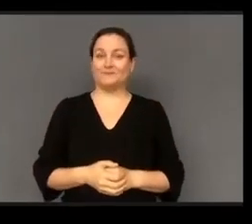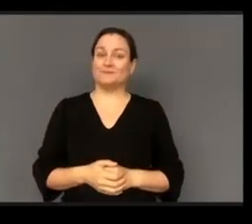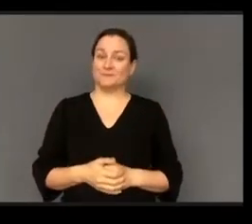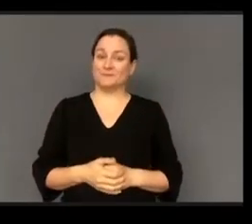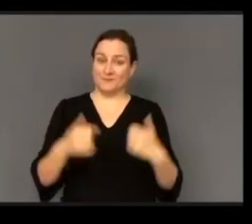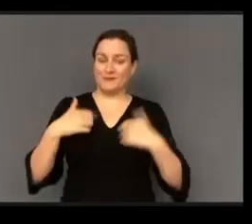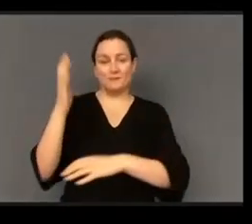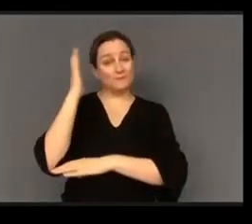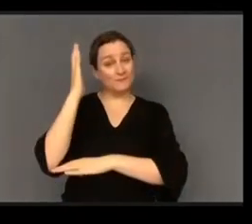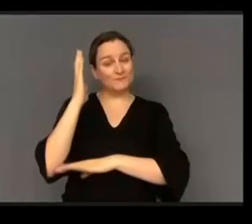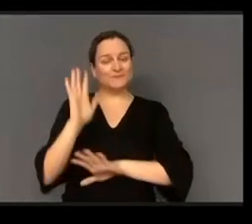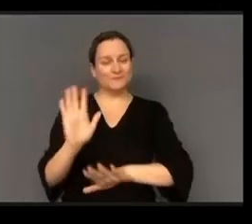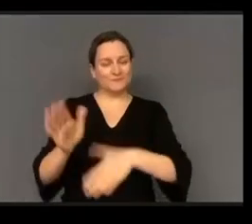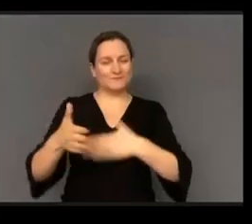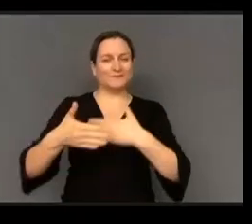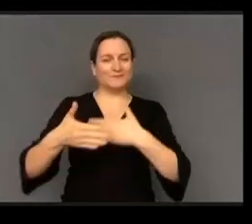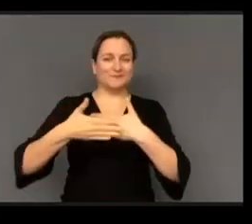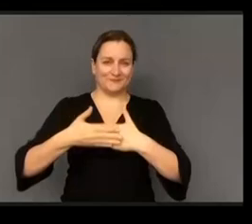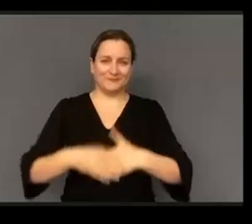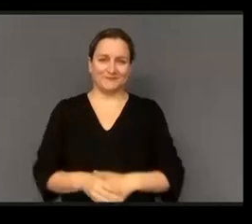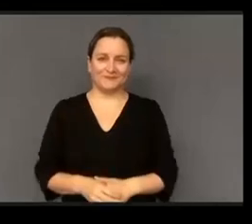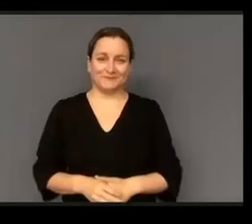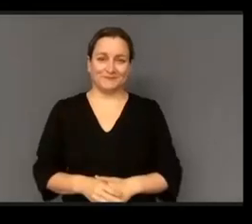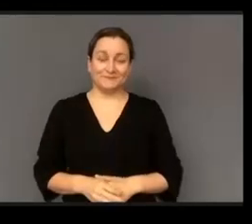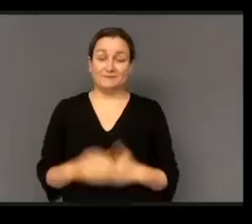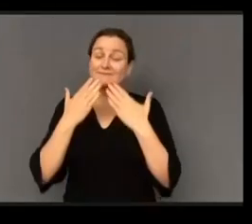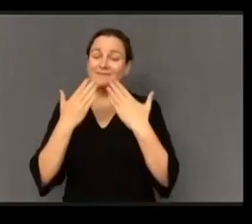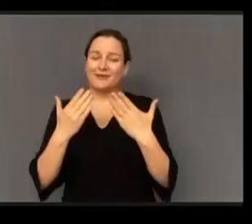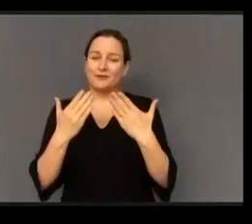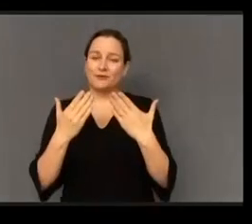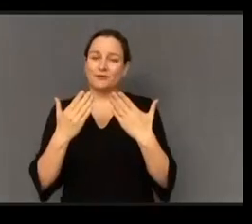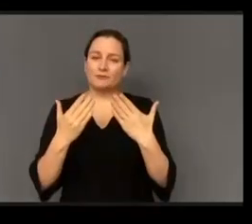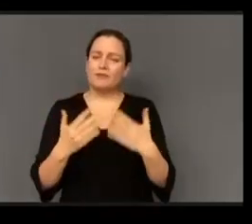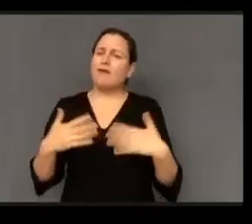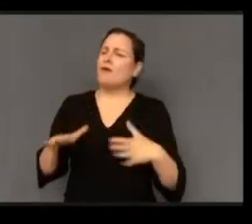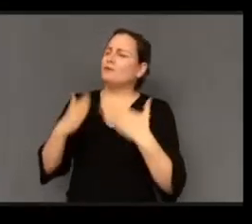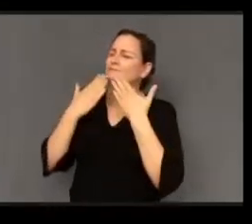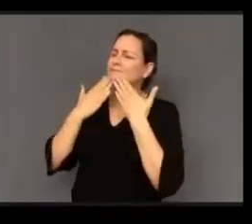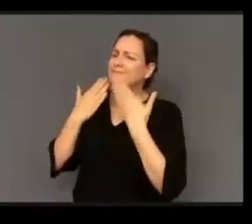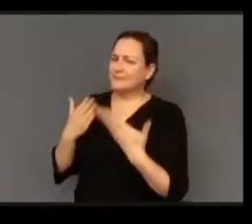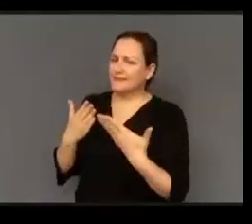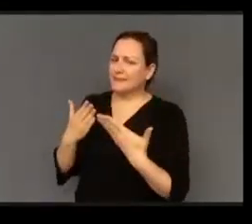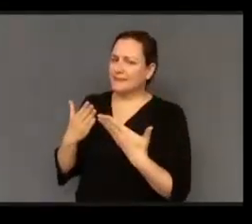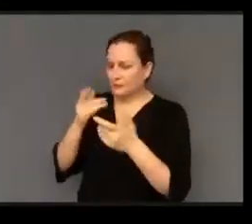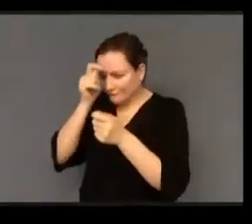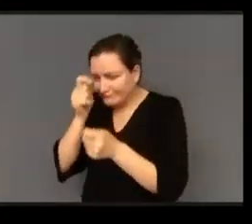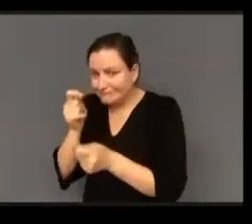致辞到此结束，感谢大家，非常感谢首相阁下。